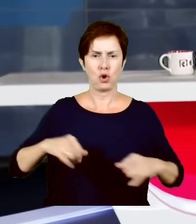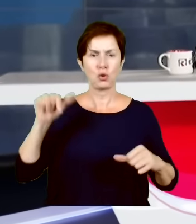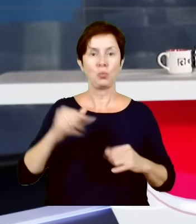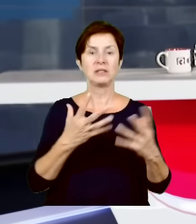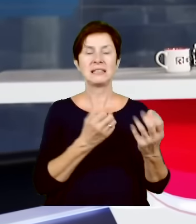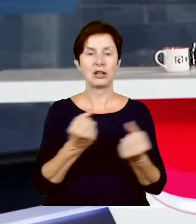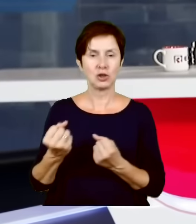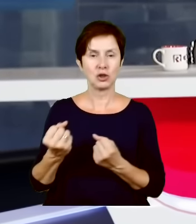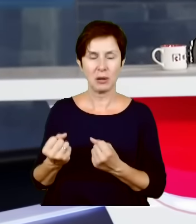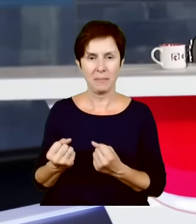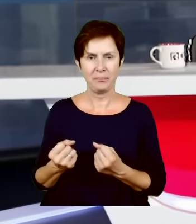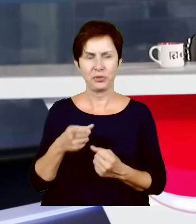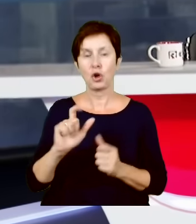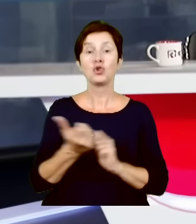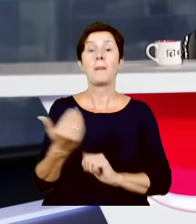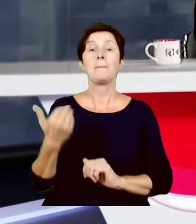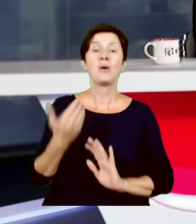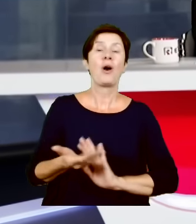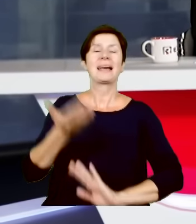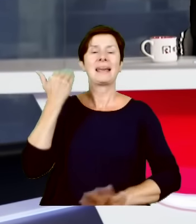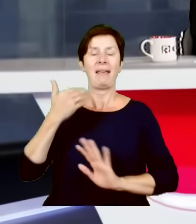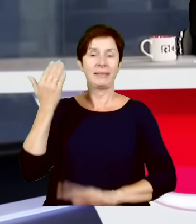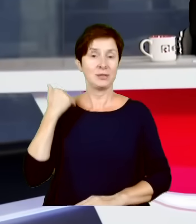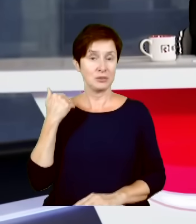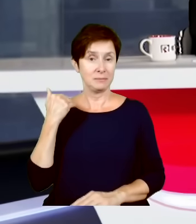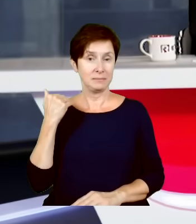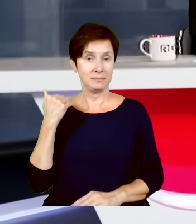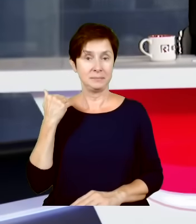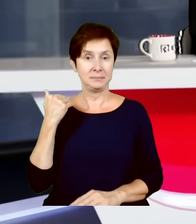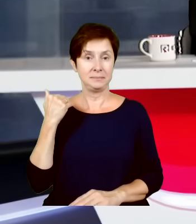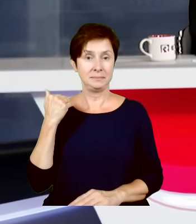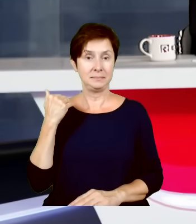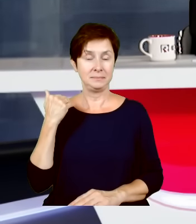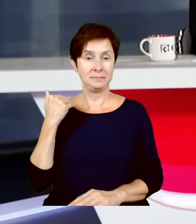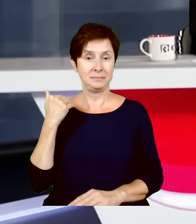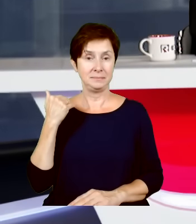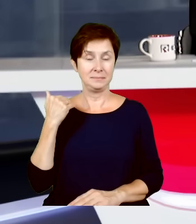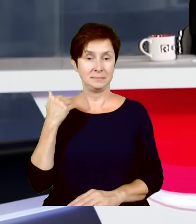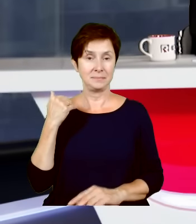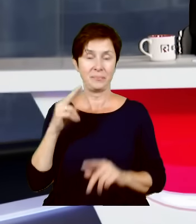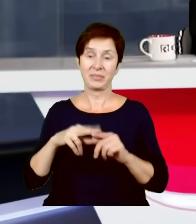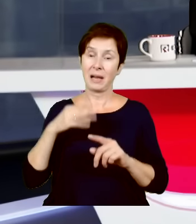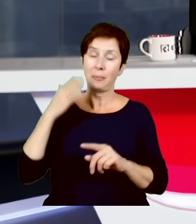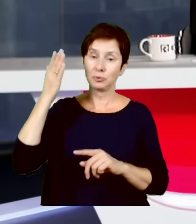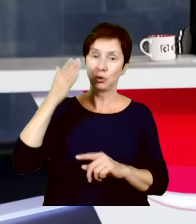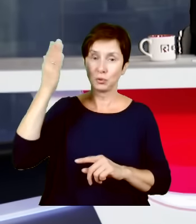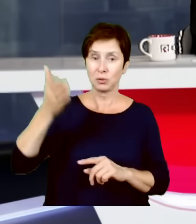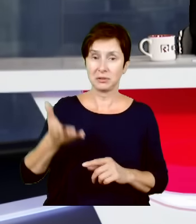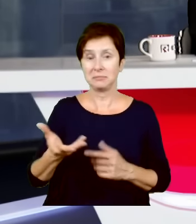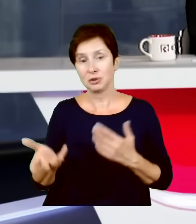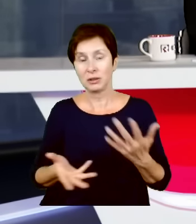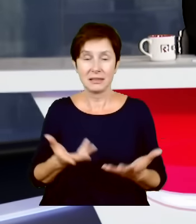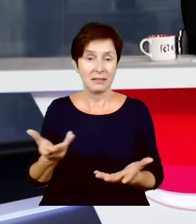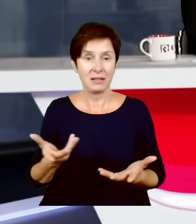zatrzymać to co było kiedyś dane być może nie będzie zabrane ale to na przyszłość na kolejne miesiące No to nie będzie